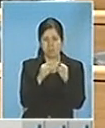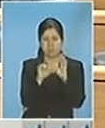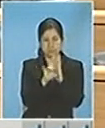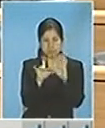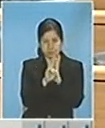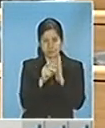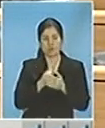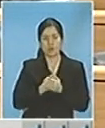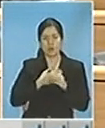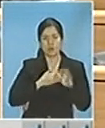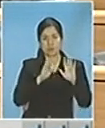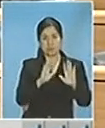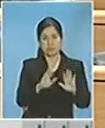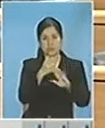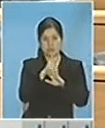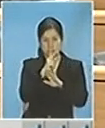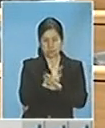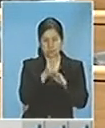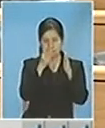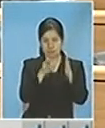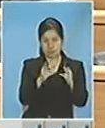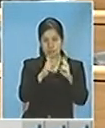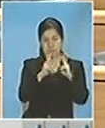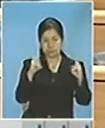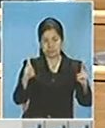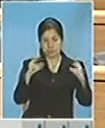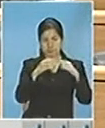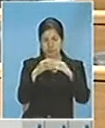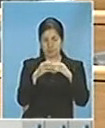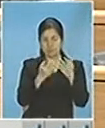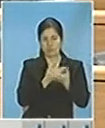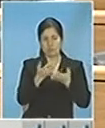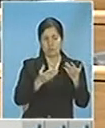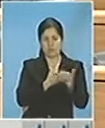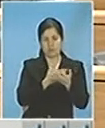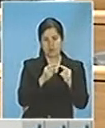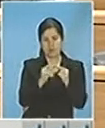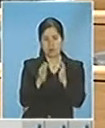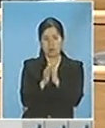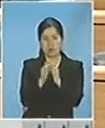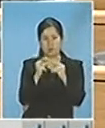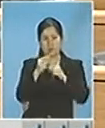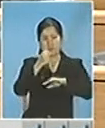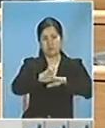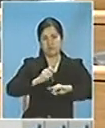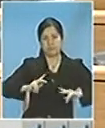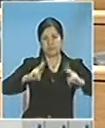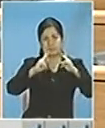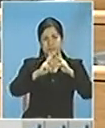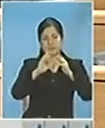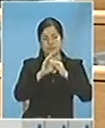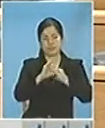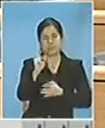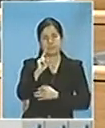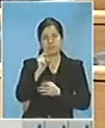ค่ะที่อยากจะฝากท่านประธานผ่านไปถึงคณะกรรมการที่จะตั้งขึ้นและฝากไปถึงท่านรัฐมนตรีนะคะเรื่อง